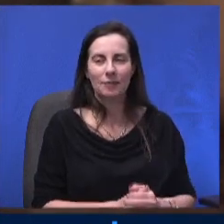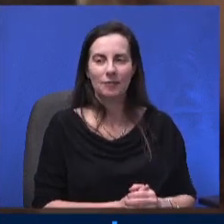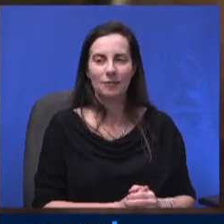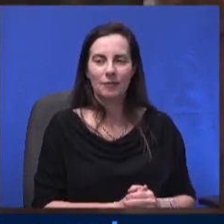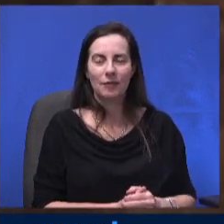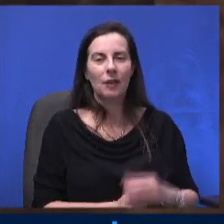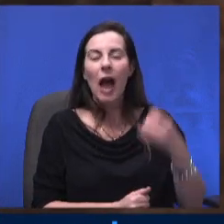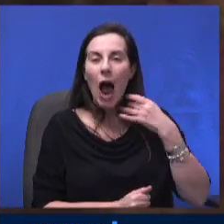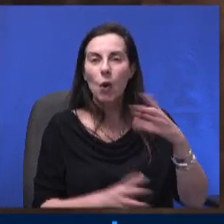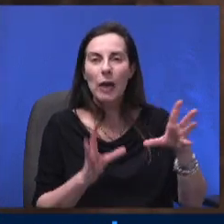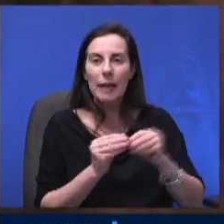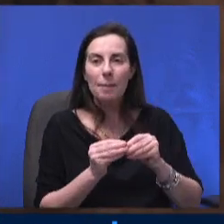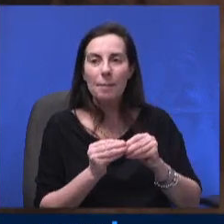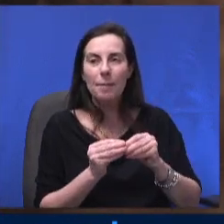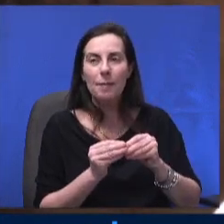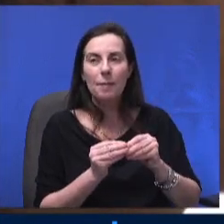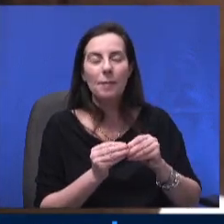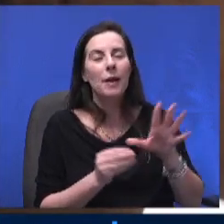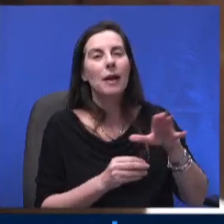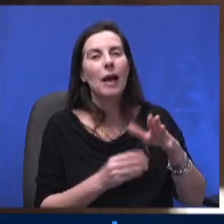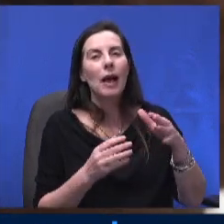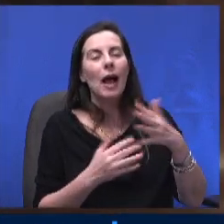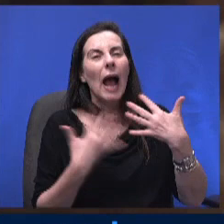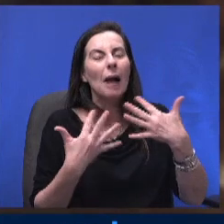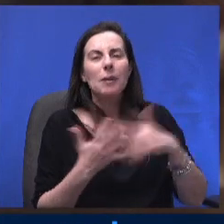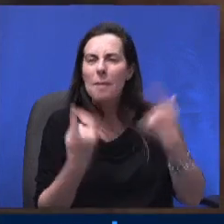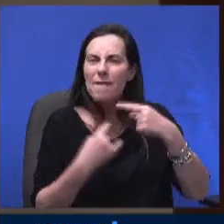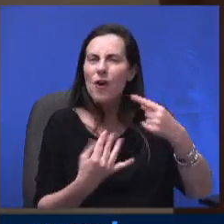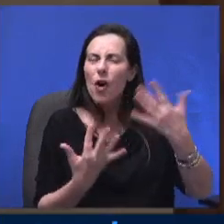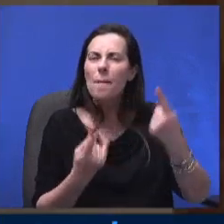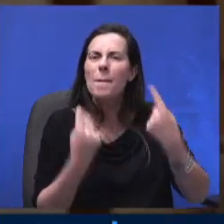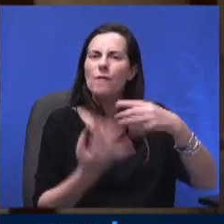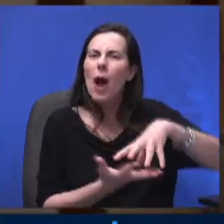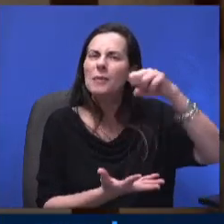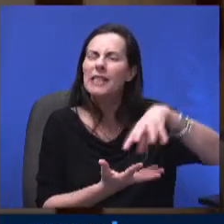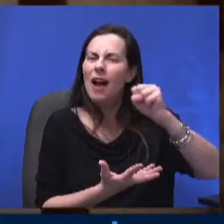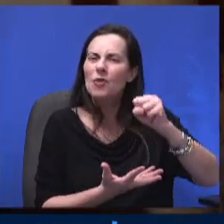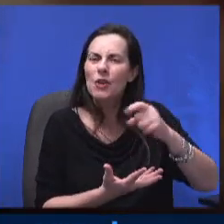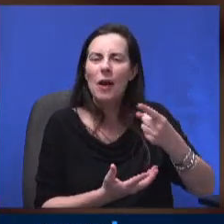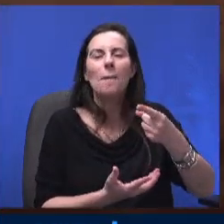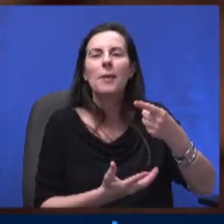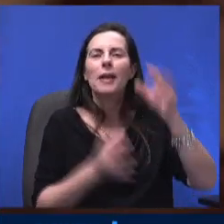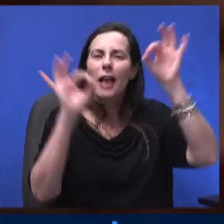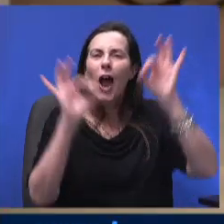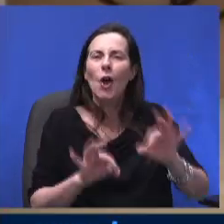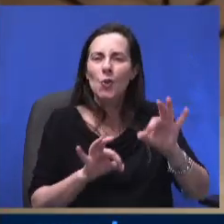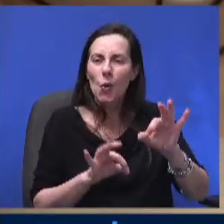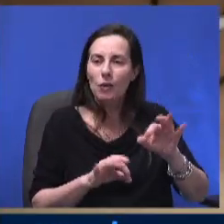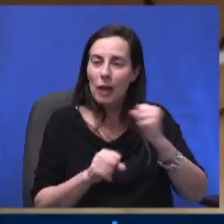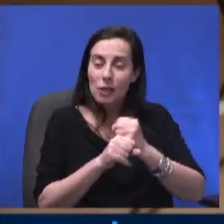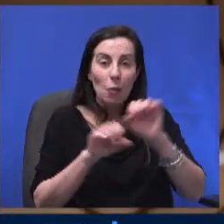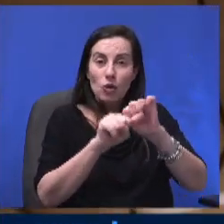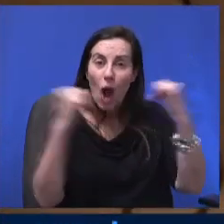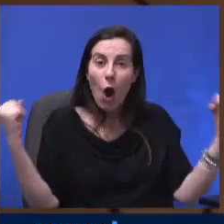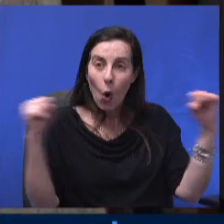חמצן יוצר חומץ. מאיפה המשאבה הזאת? מחנות חיות. בנינו ארון שלם,